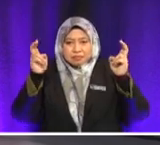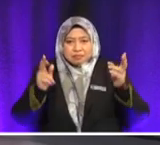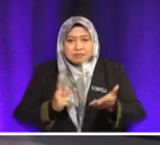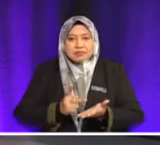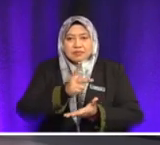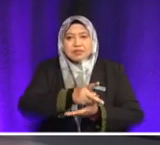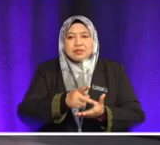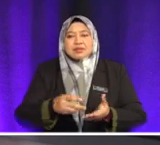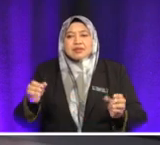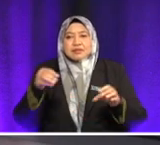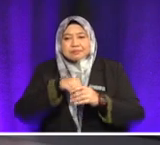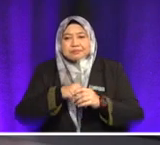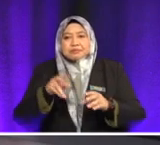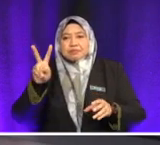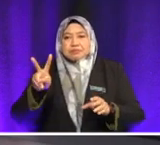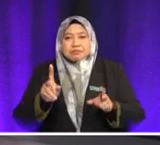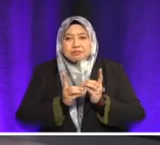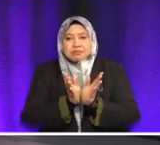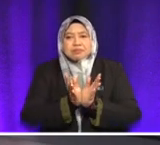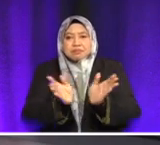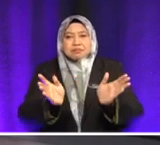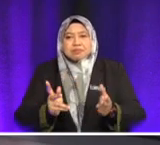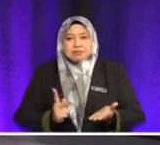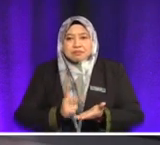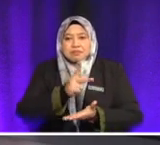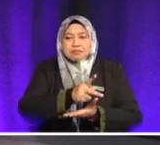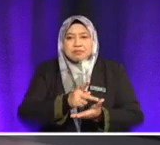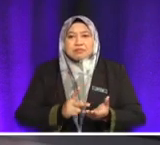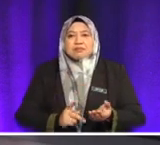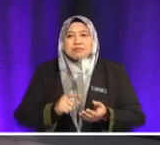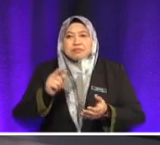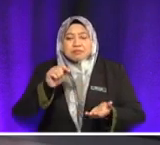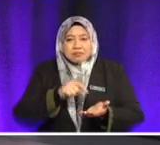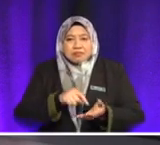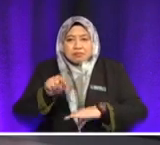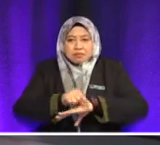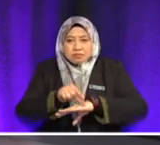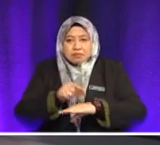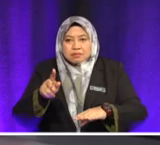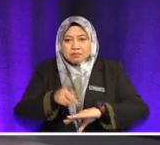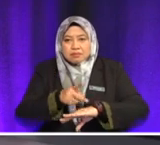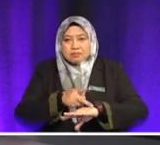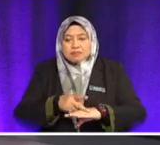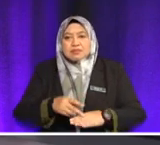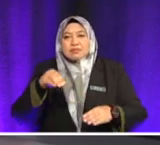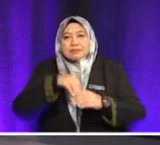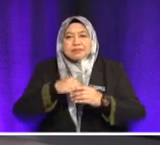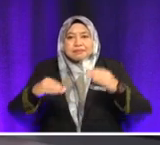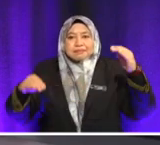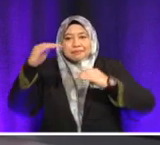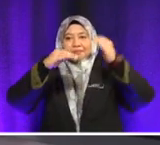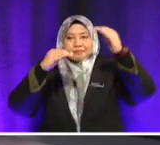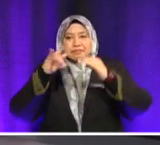2 dimensi kalau nak tahu lokes ataupun konsep lokasi ini diguna pakai dalam bidang pembinaan dalam bidang